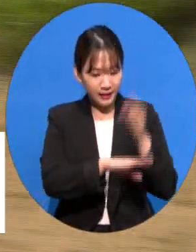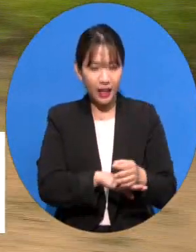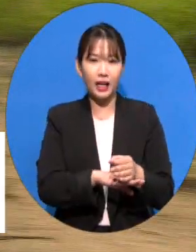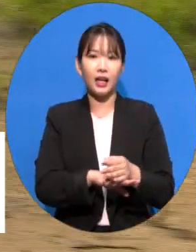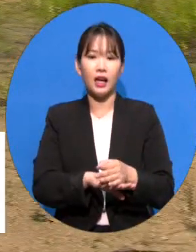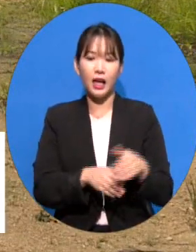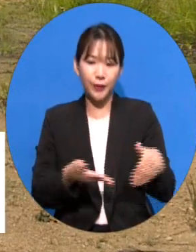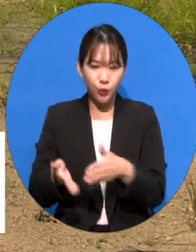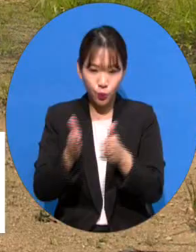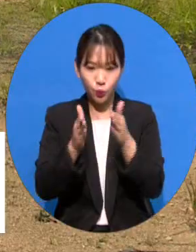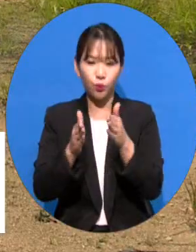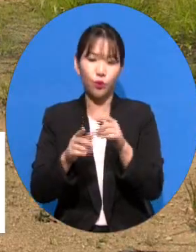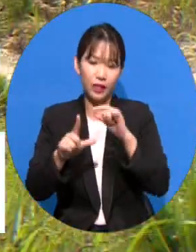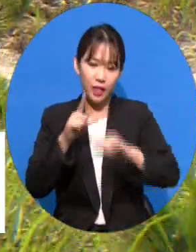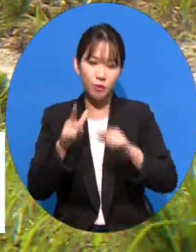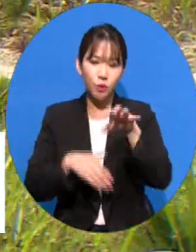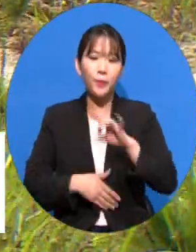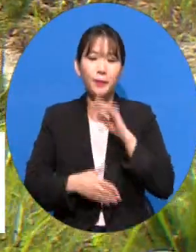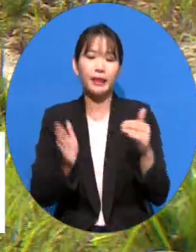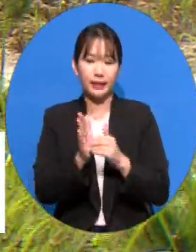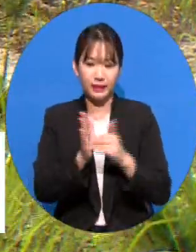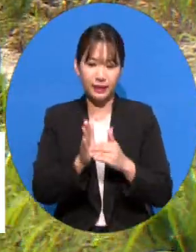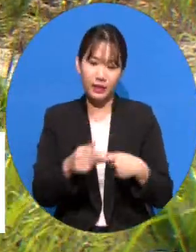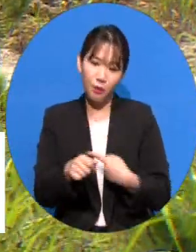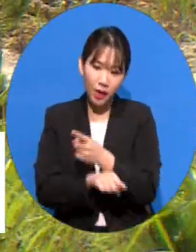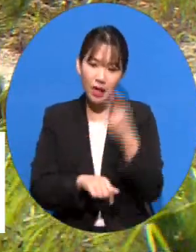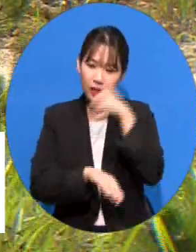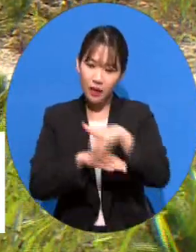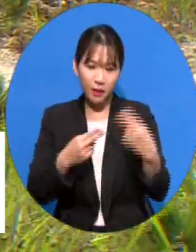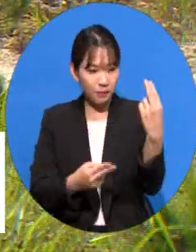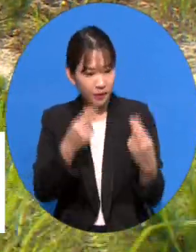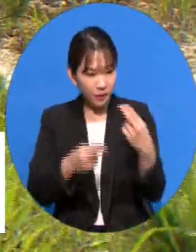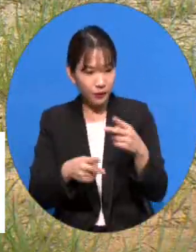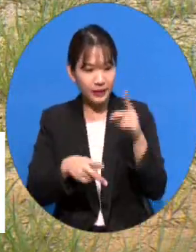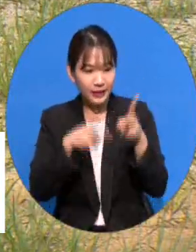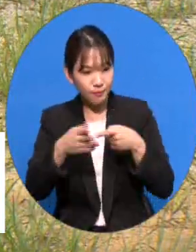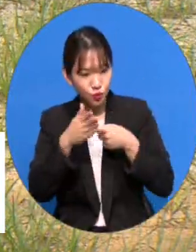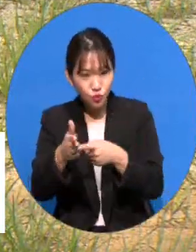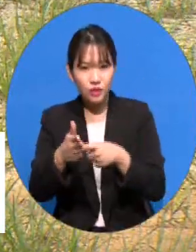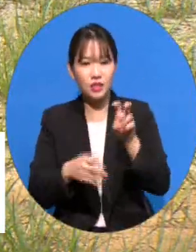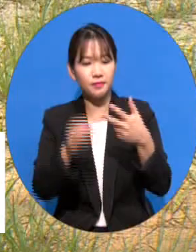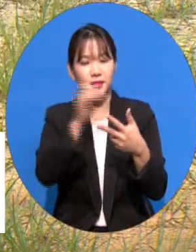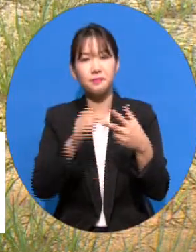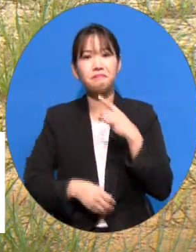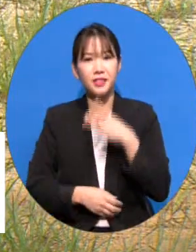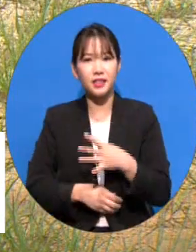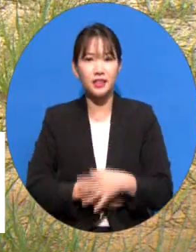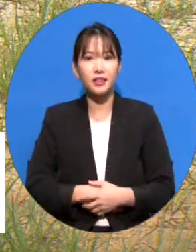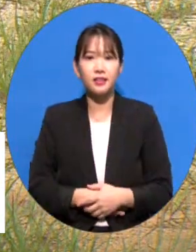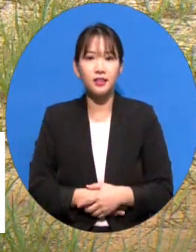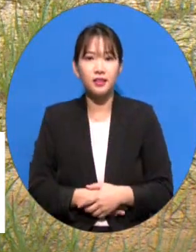매입과 진입도로 등 일부 시설만 마무리됐을 뿐 계획 대비 사업비 집행률이 27%